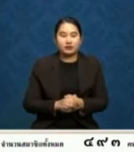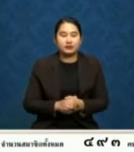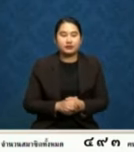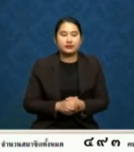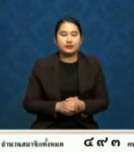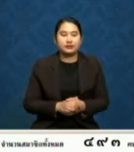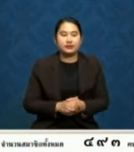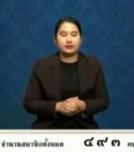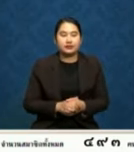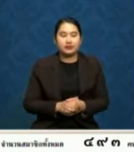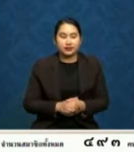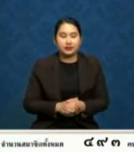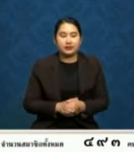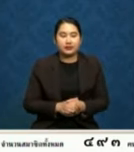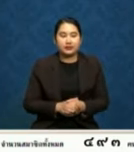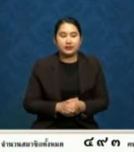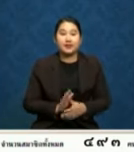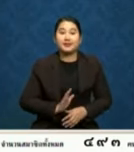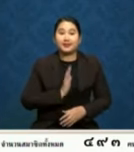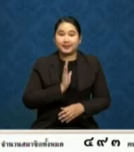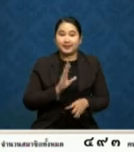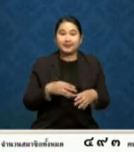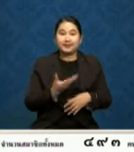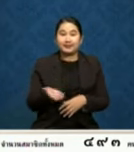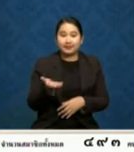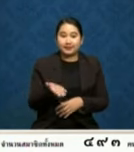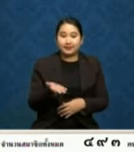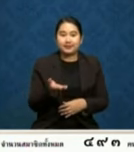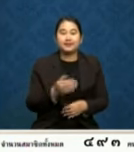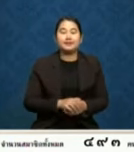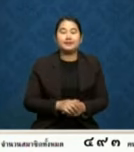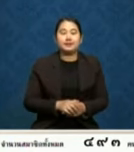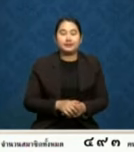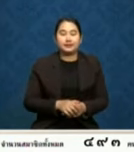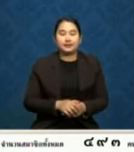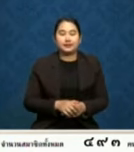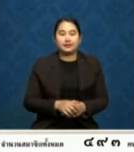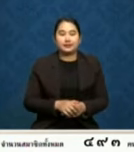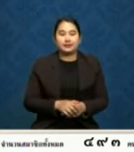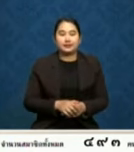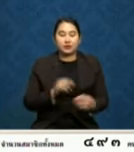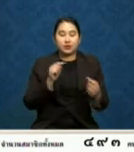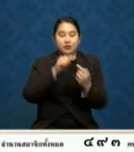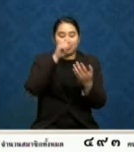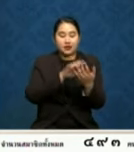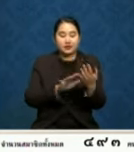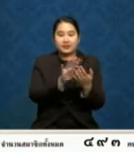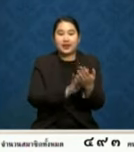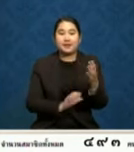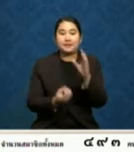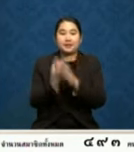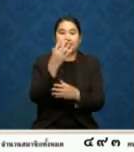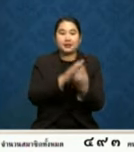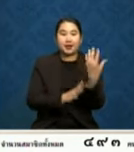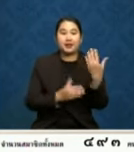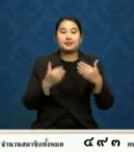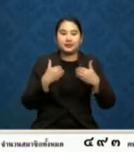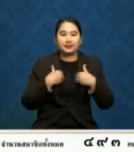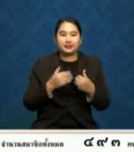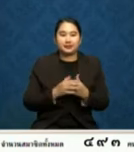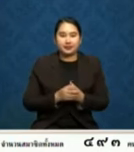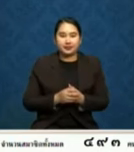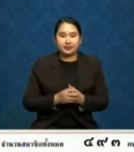เ่อท่านผู้สงเกียรตินะครับที่ได้ตั้งประเด็นนี้ว่าประเทศไทยมีพื้นที่ป่าไม้นะ